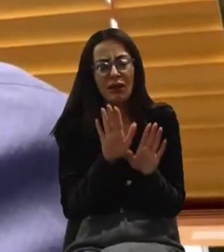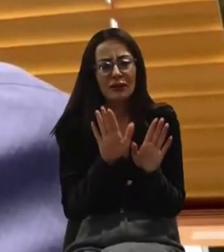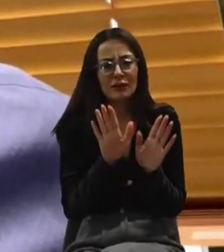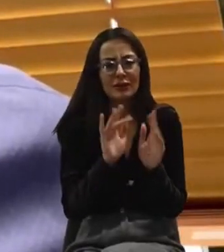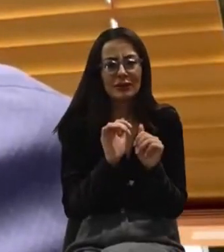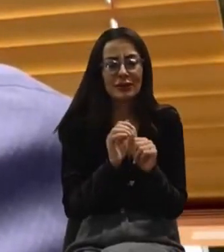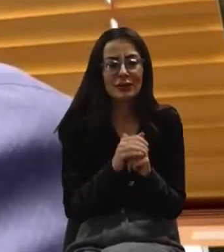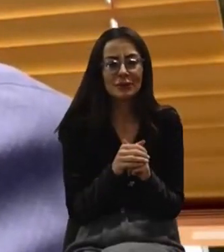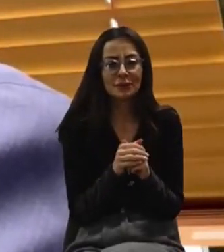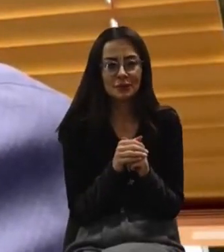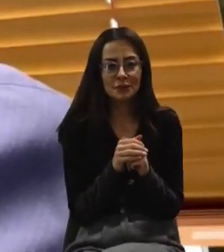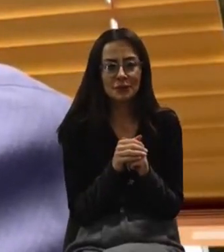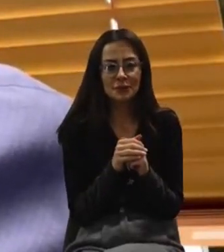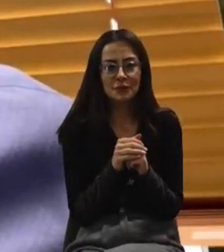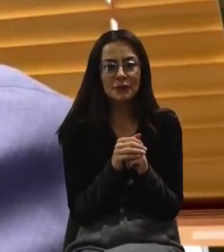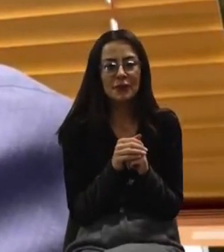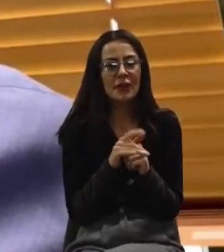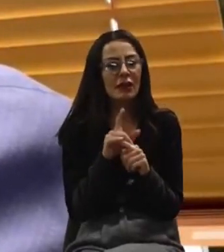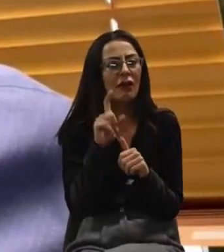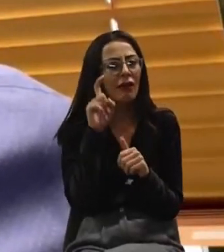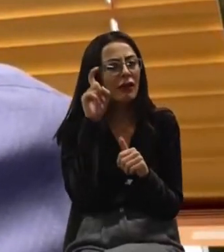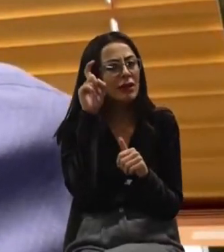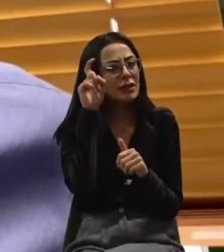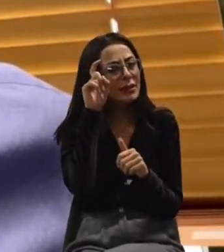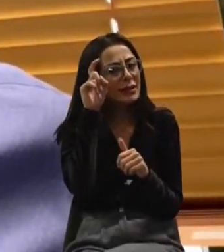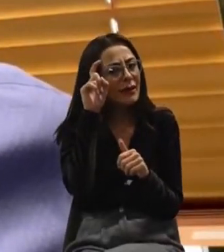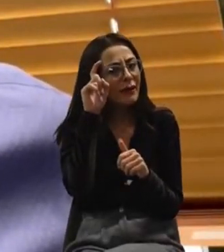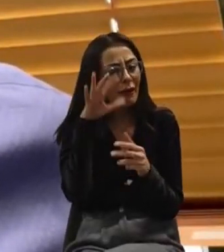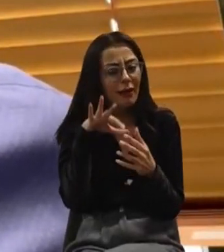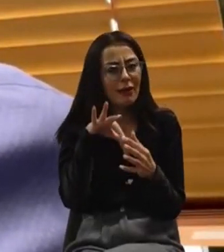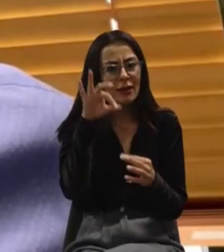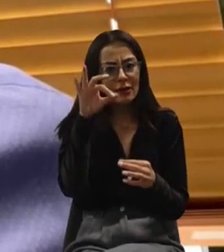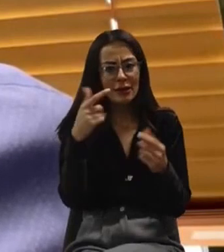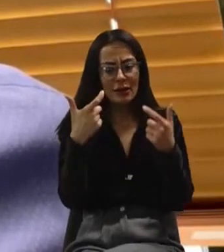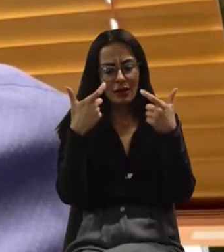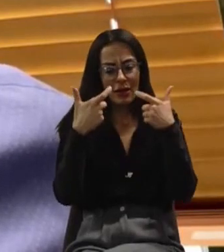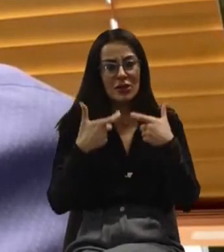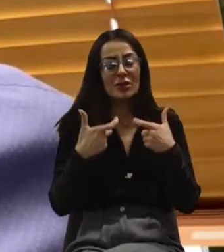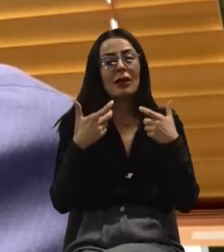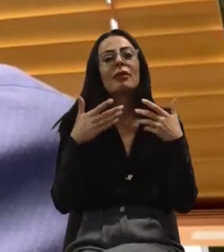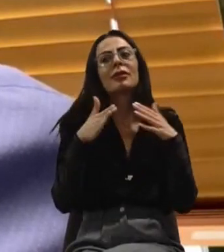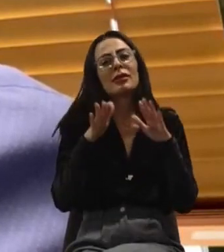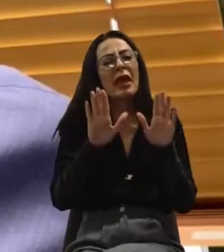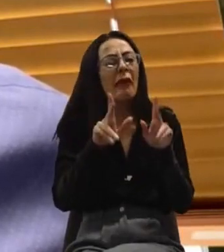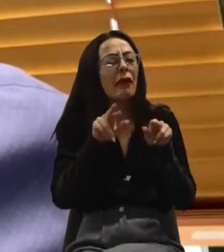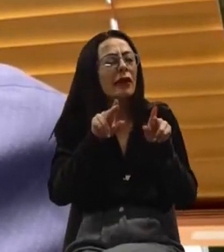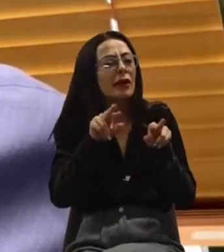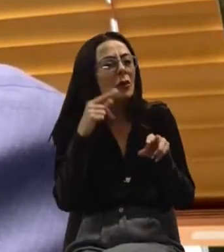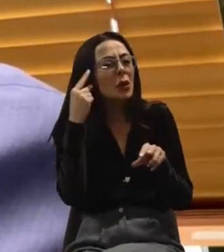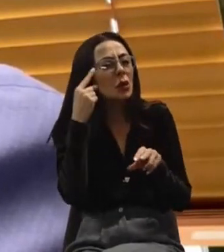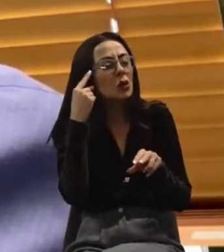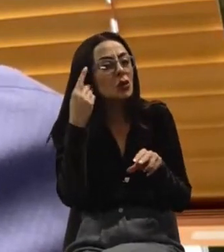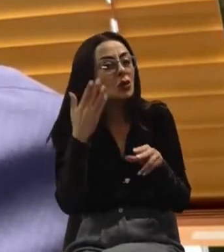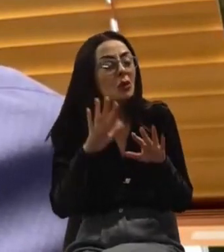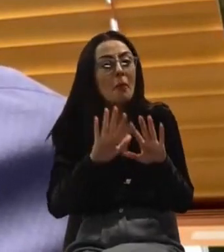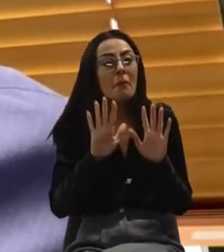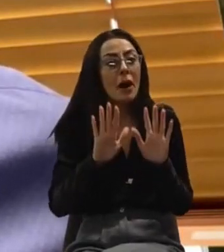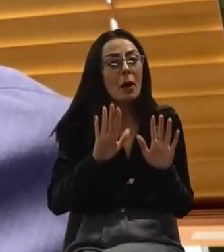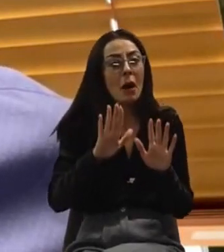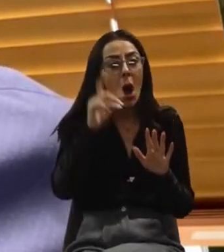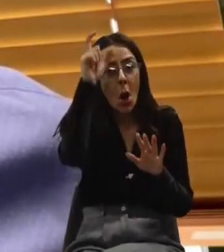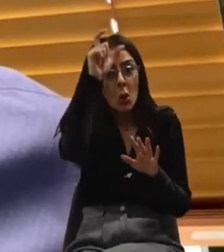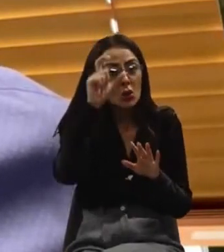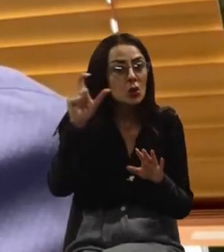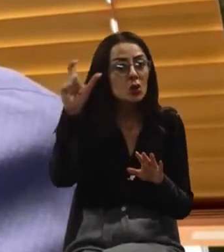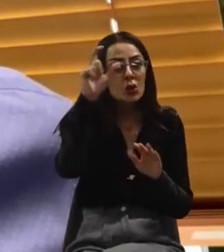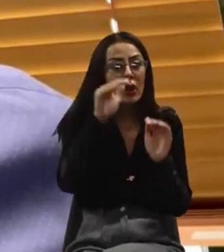en o zeki insanları değil mişiz ama Türkiye'nin şanslı insanları